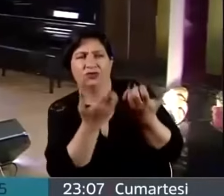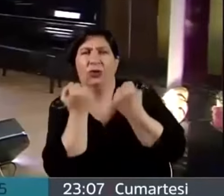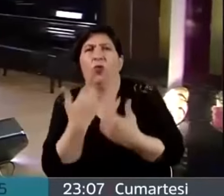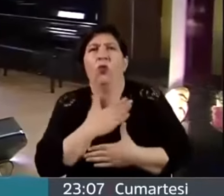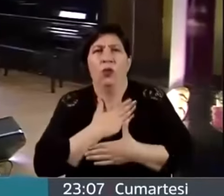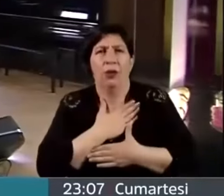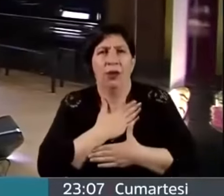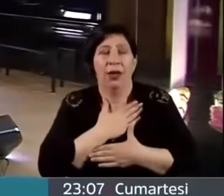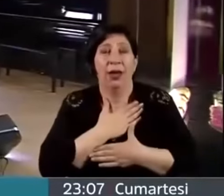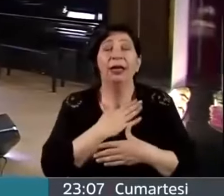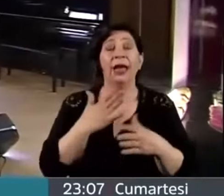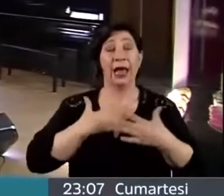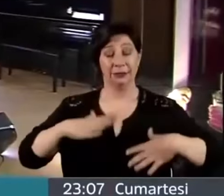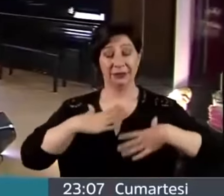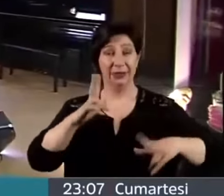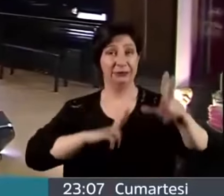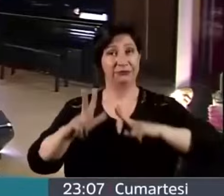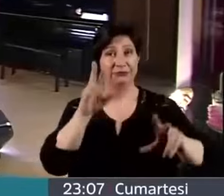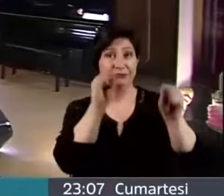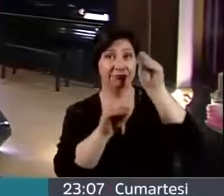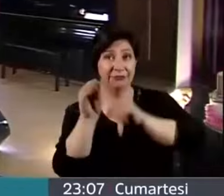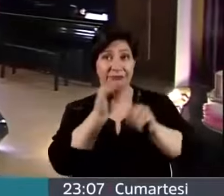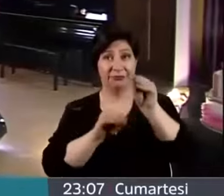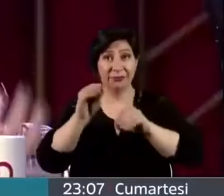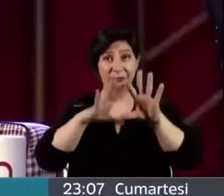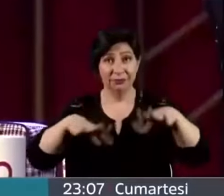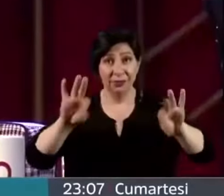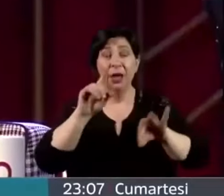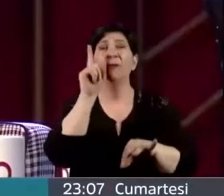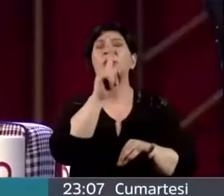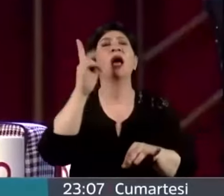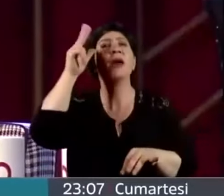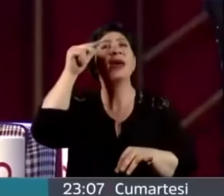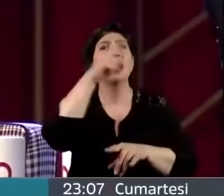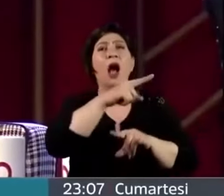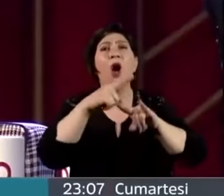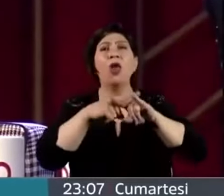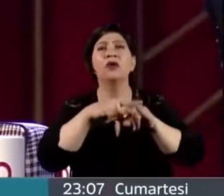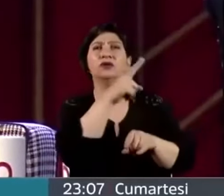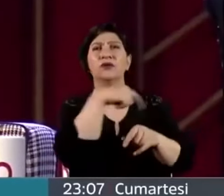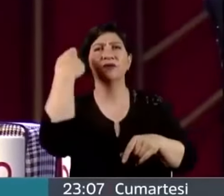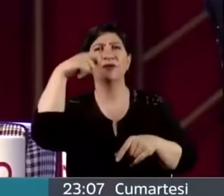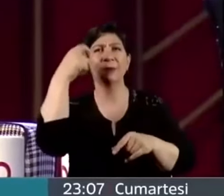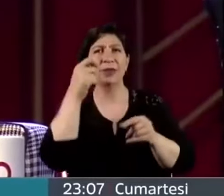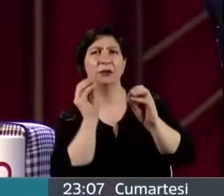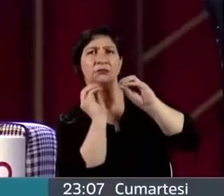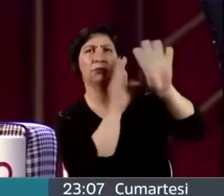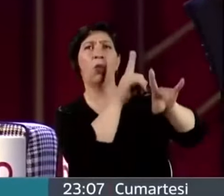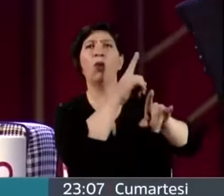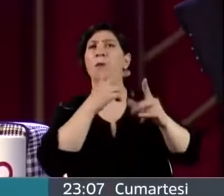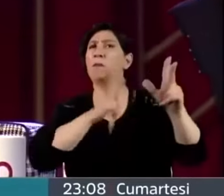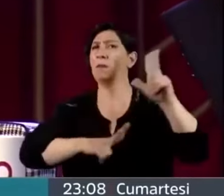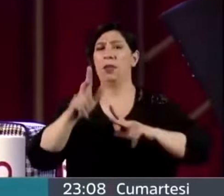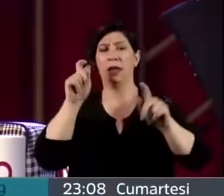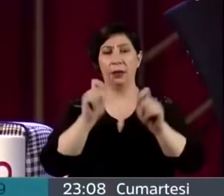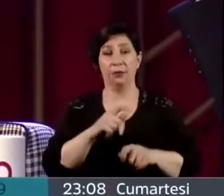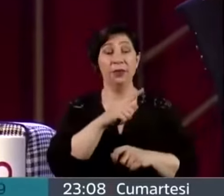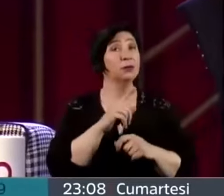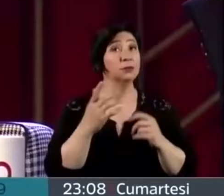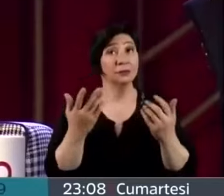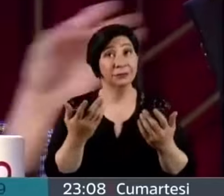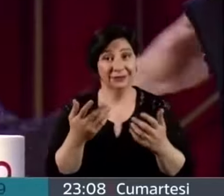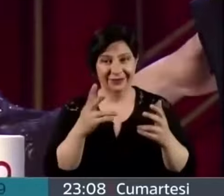seviyordum. Tasarımları da dikkat çektim. Tasarımları zaten Hollywood'da bir filmde de oynadı benim tasarımlarım. Sex and the City. Tasarımlarınız mı